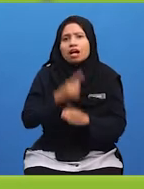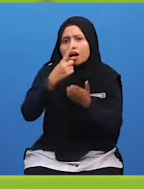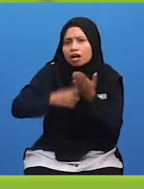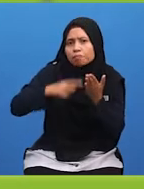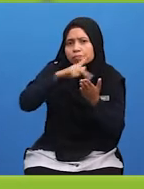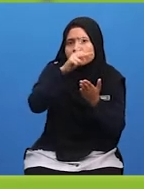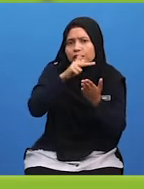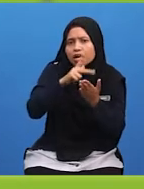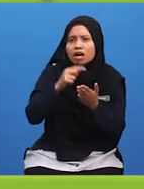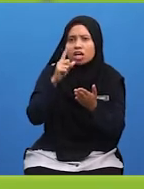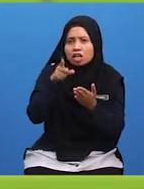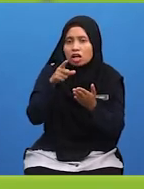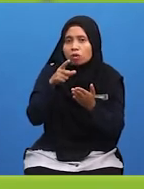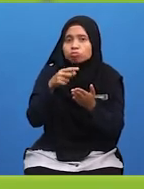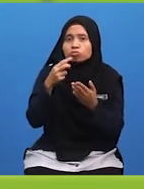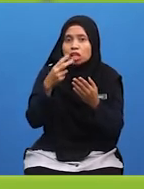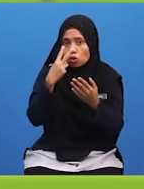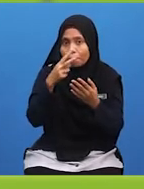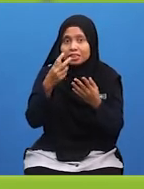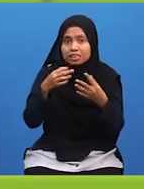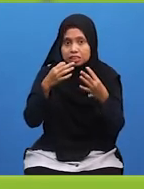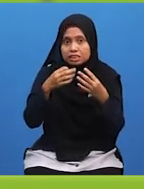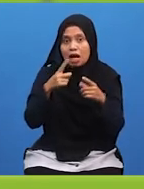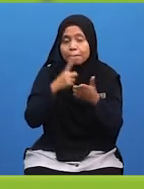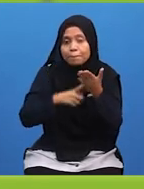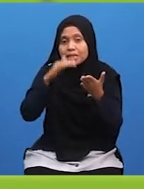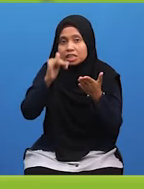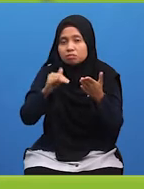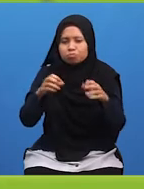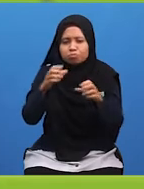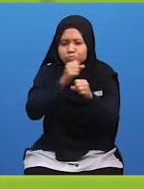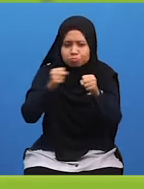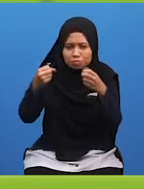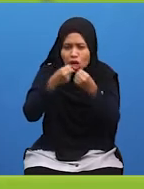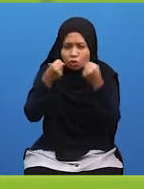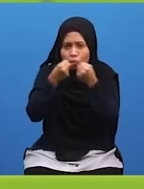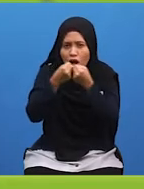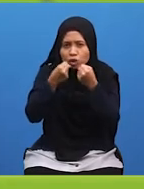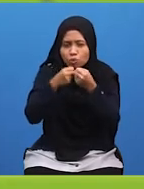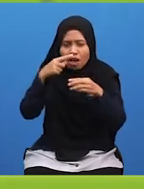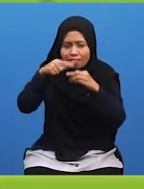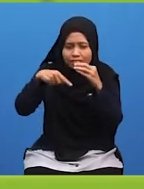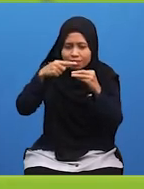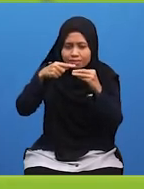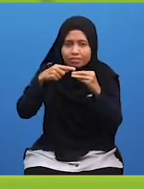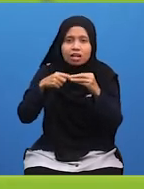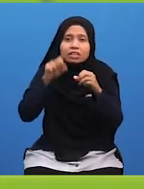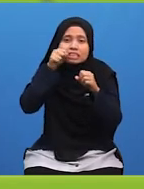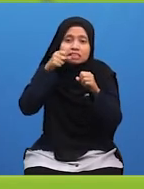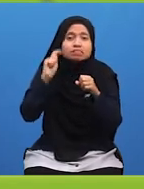Apakah pandangan murid-murid terhadap tindakan merebut-rebut adik-beradik Si Comel?